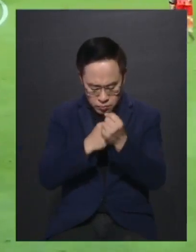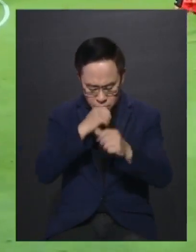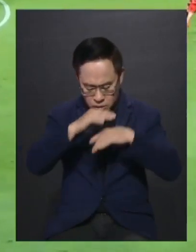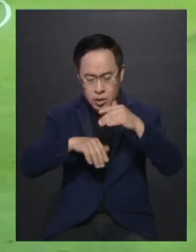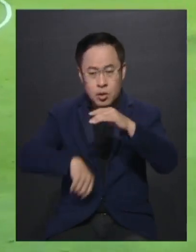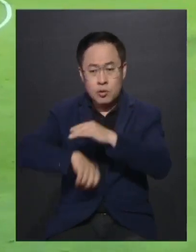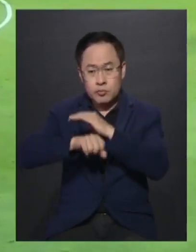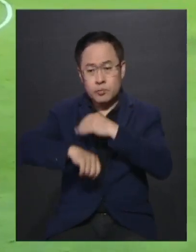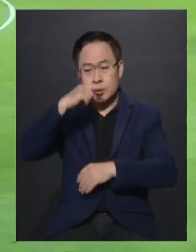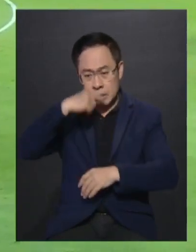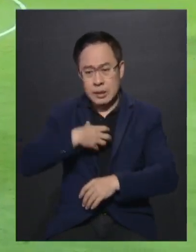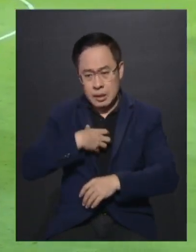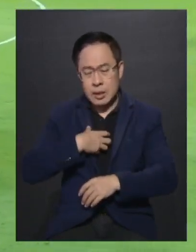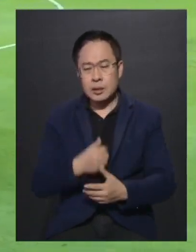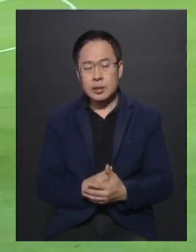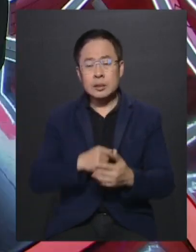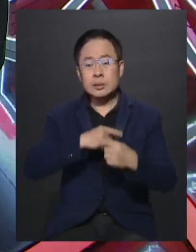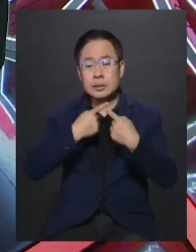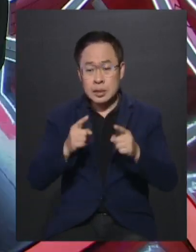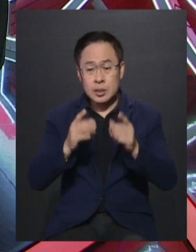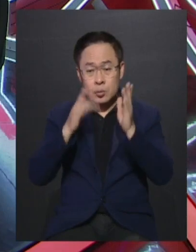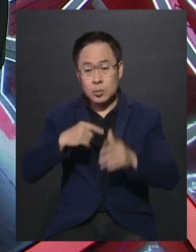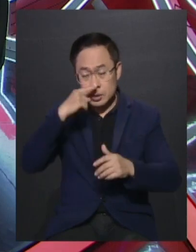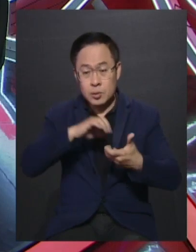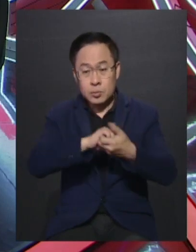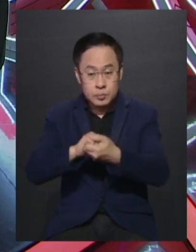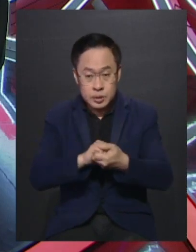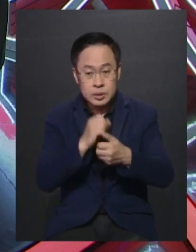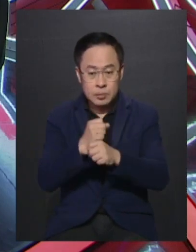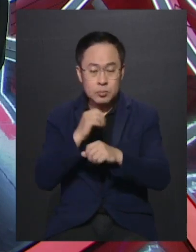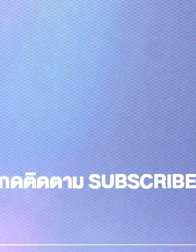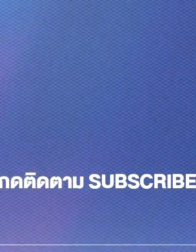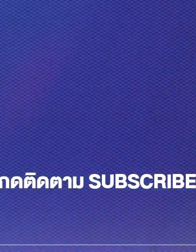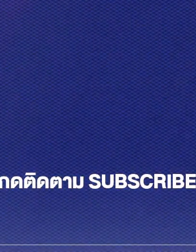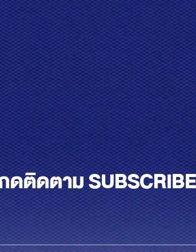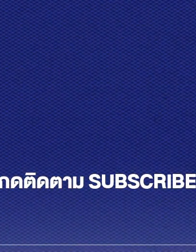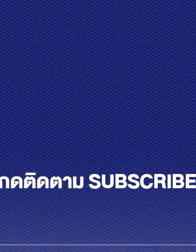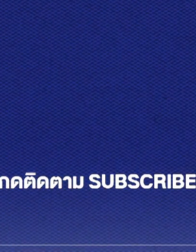ต่างๆมากมายแต่เชื่อว่าถ้าทุกคนร่วมด้วยช่วยกันมันเดินไปได้อย่างแน่นอนนะคะทีนี้มา